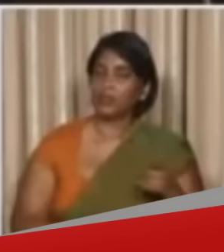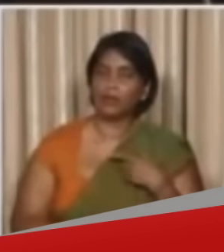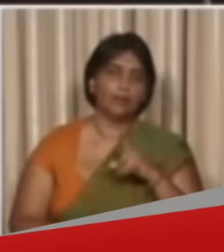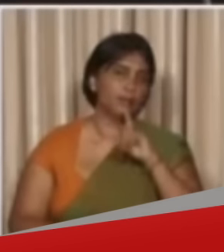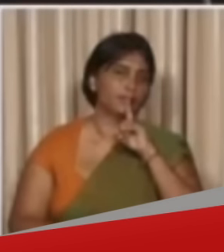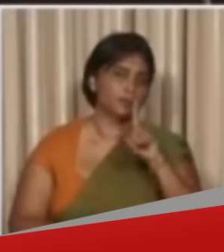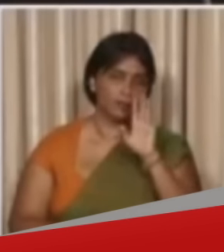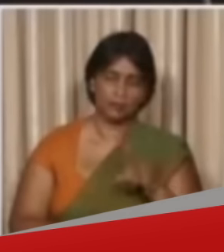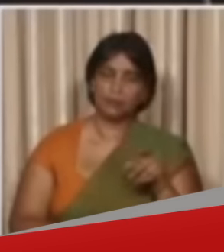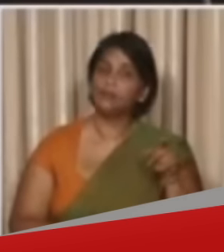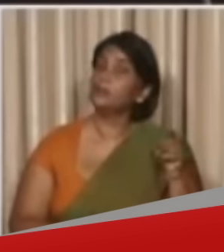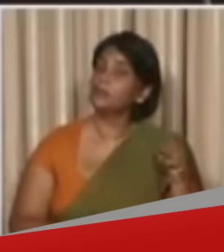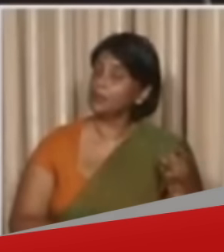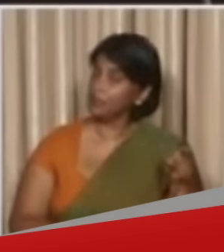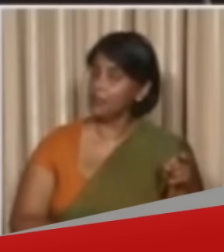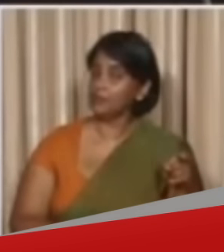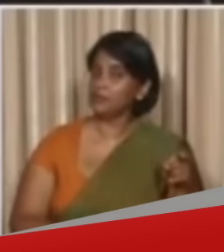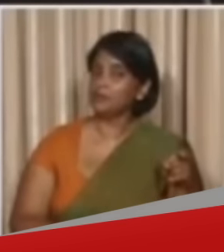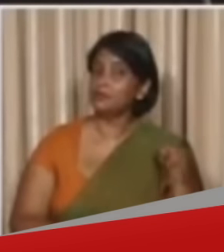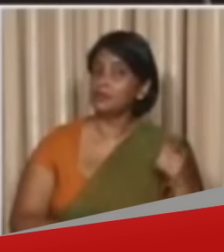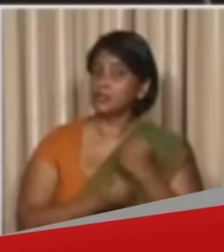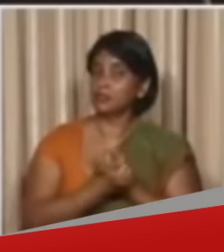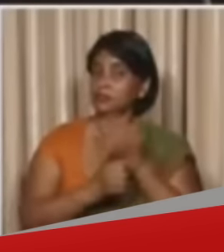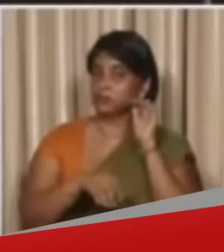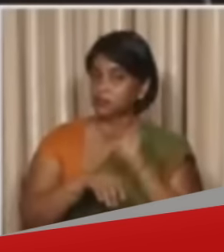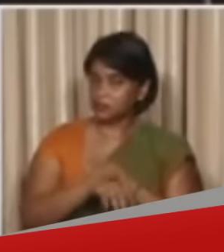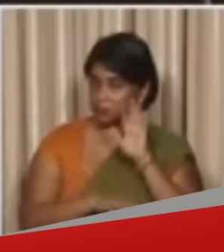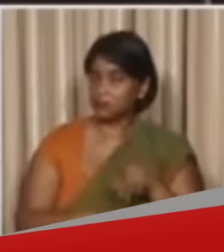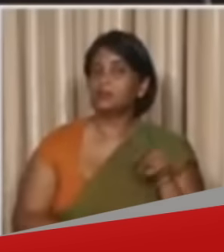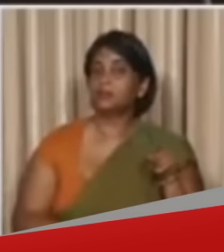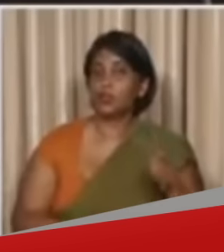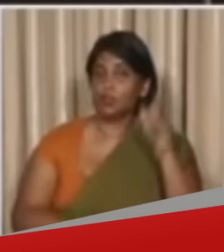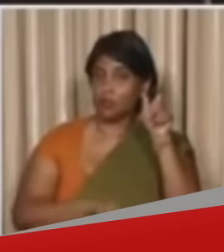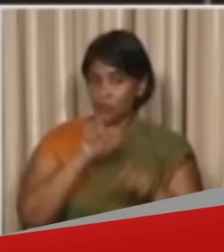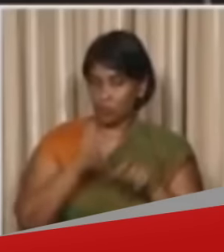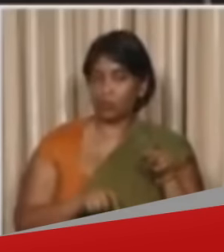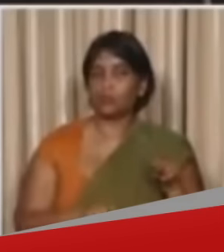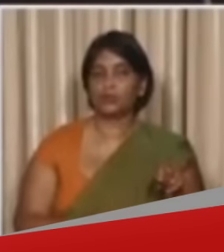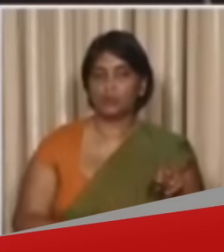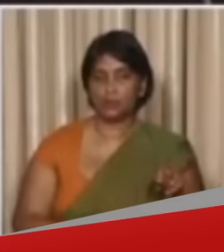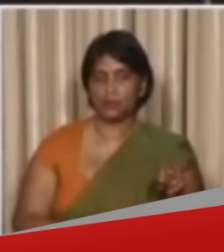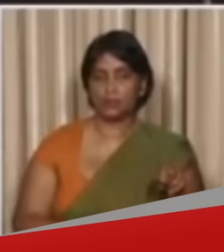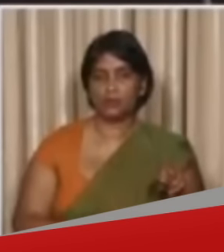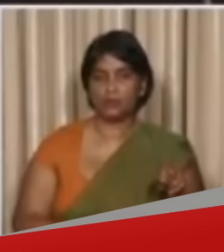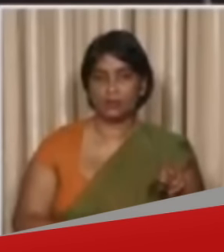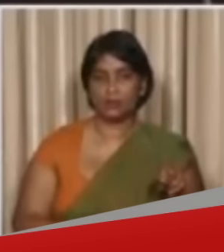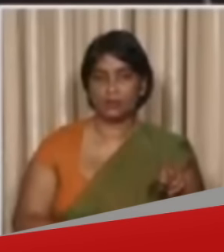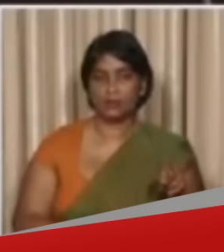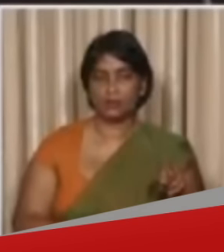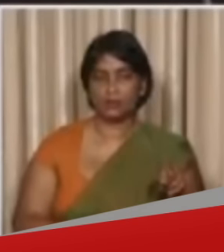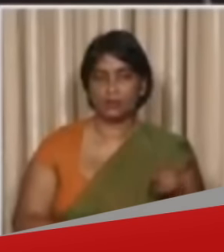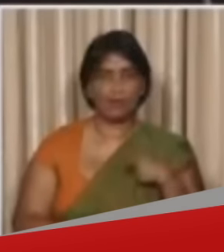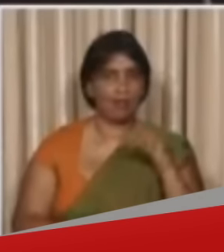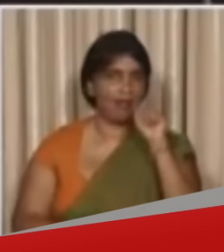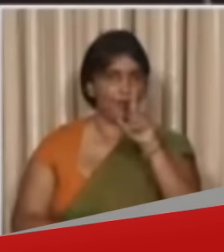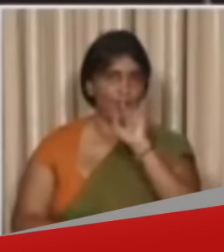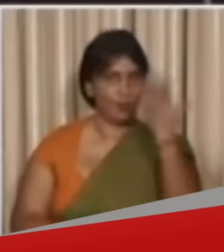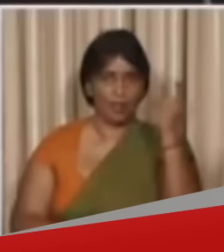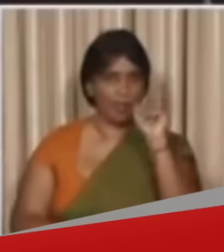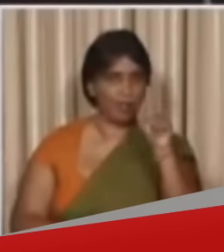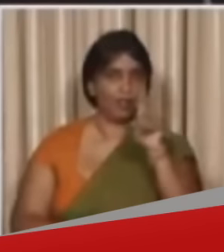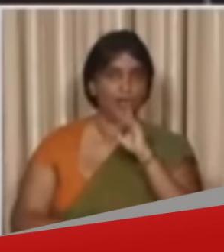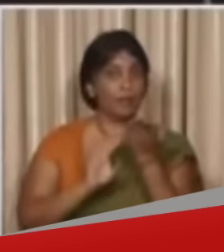තියෙන්නේ මේගොල්ලෝ අත්අඩංගුවට ගත්තයි කියන පිරිස් නෑ නම කිව්වේ නෑ නම් කිව්වේ නෑ ඉස්සල්ලා